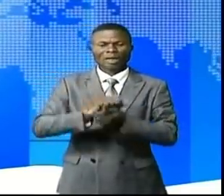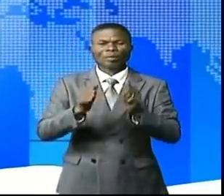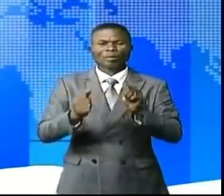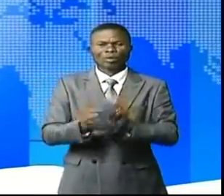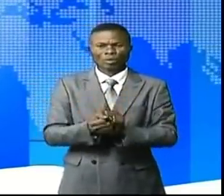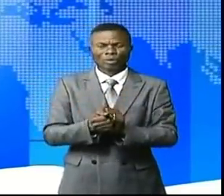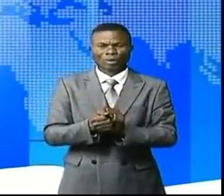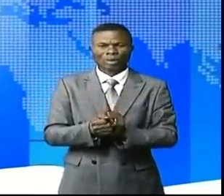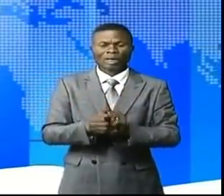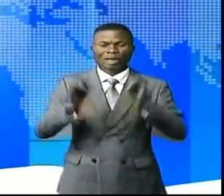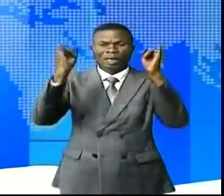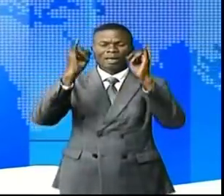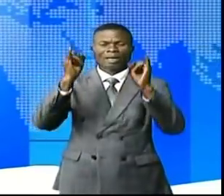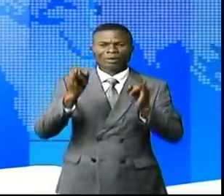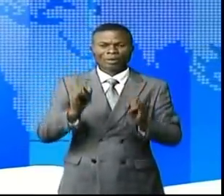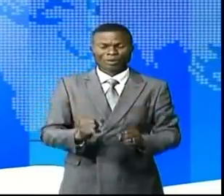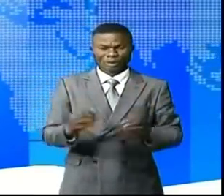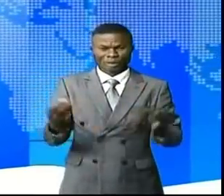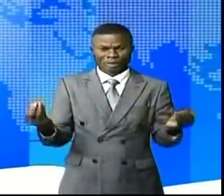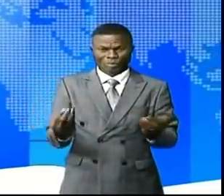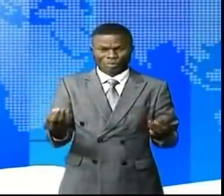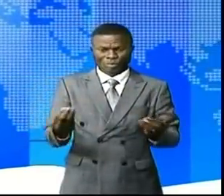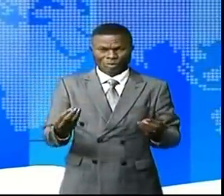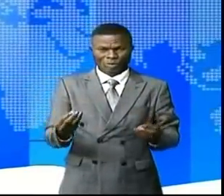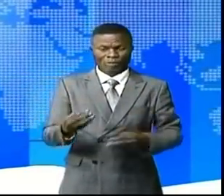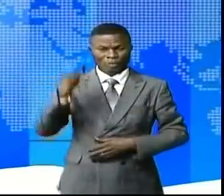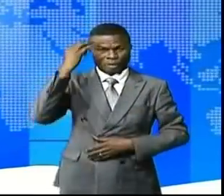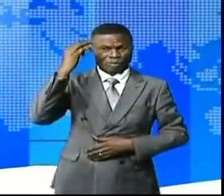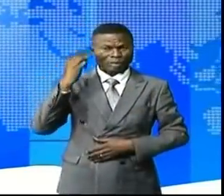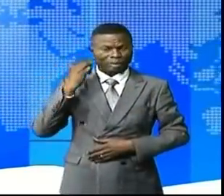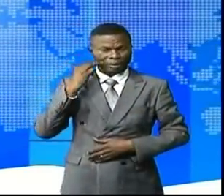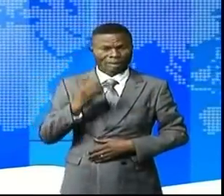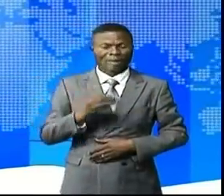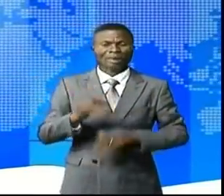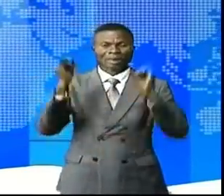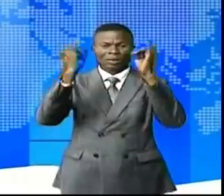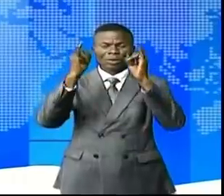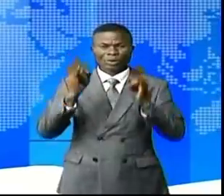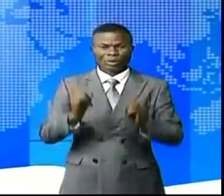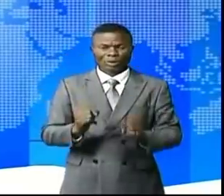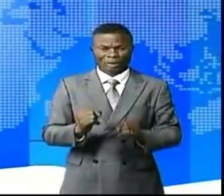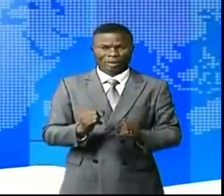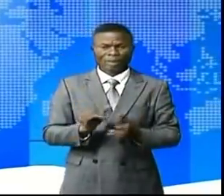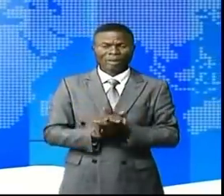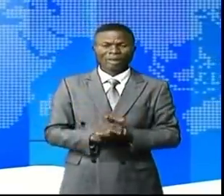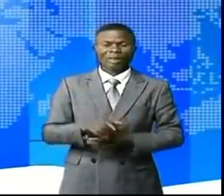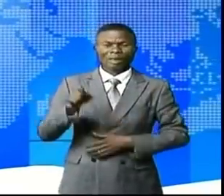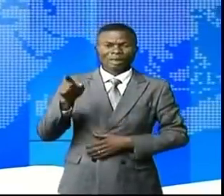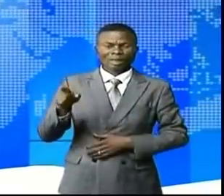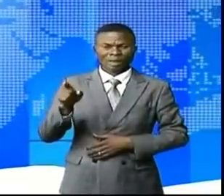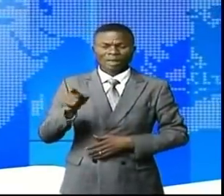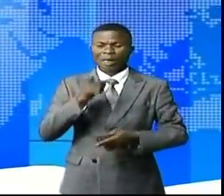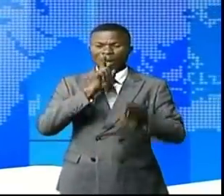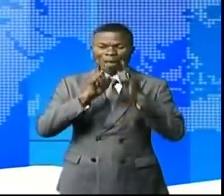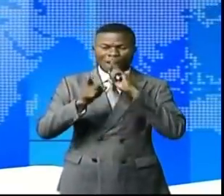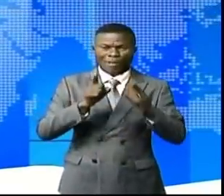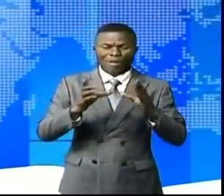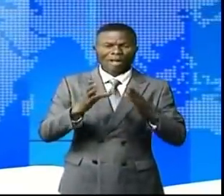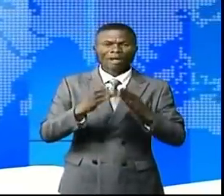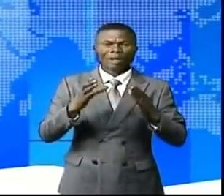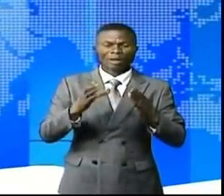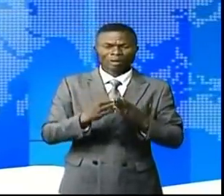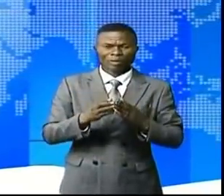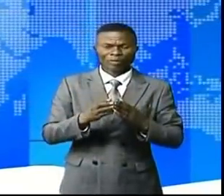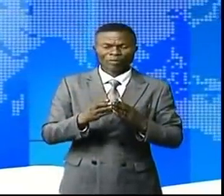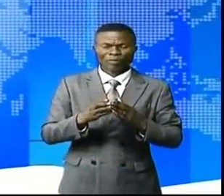du numérique. C'est pourquoi le ministre du numérique, Eberhard Kolongele, a échangé avec